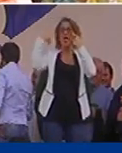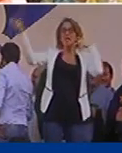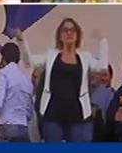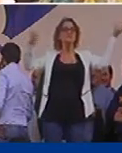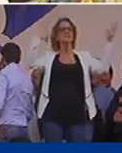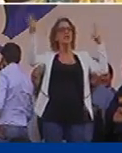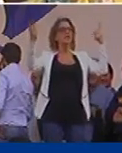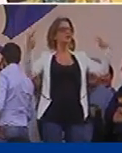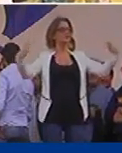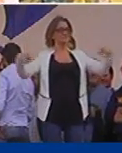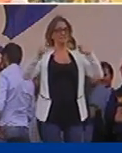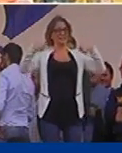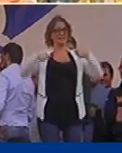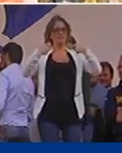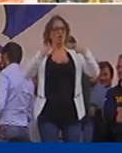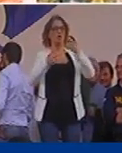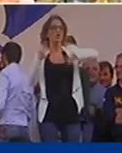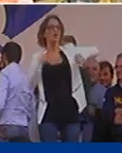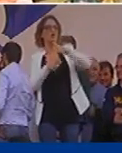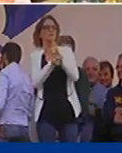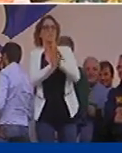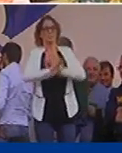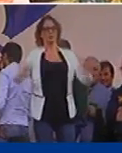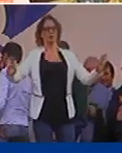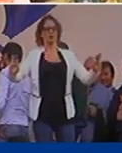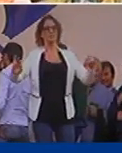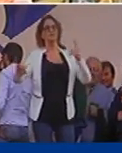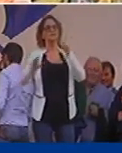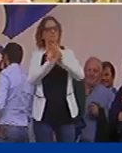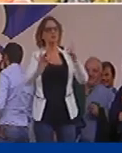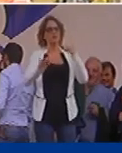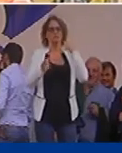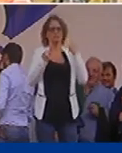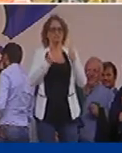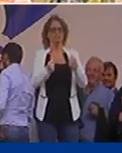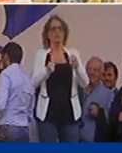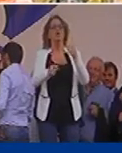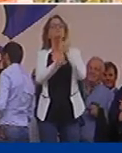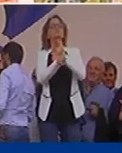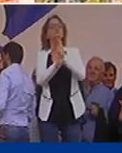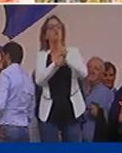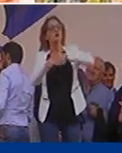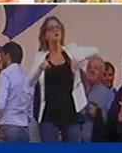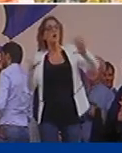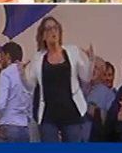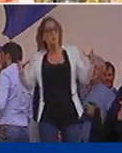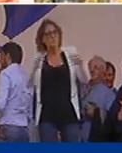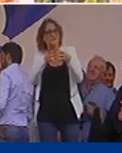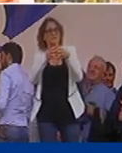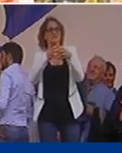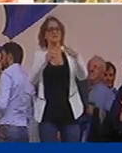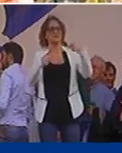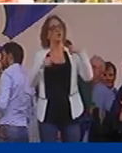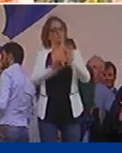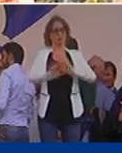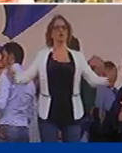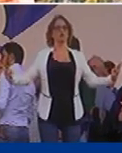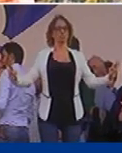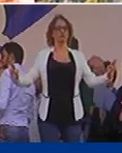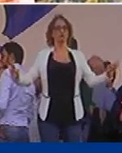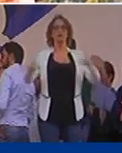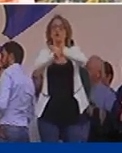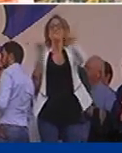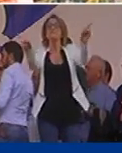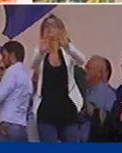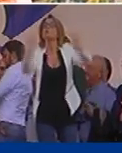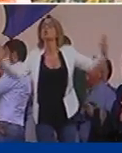una bella spinta. Noi dobbiamo essere pronti, dobbiamo essere gagliardi, dobbiamo essere uniti. Io sono pronto. Voi